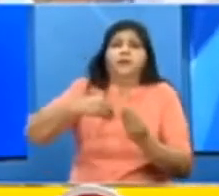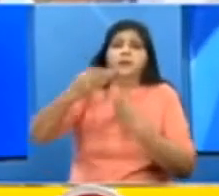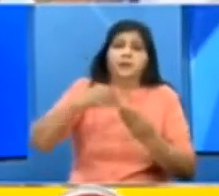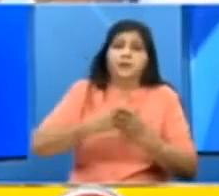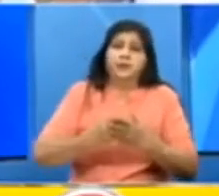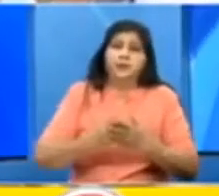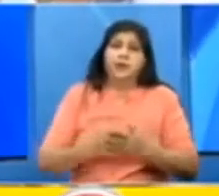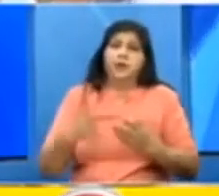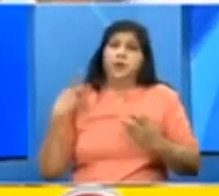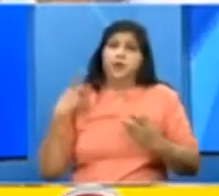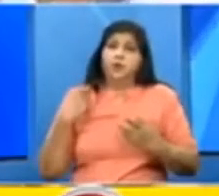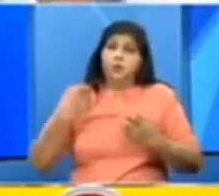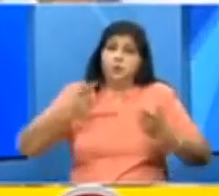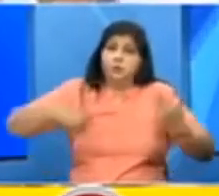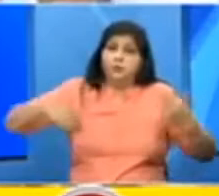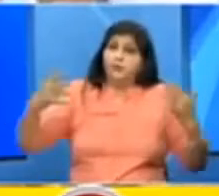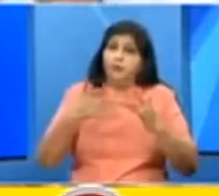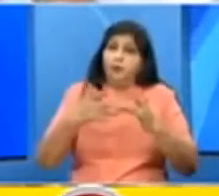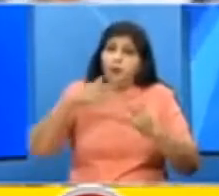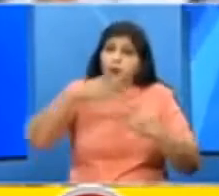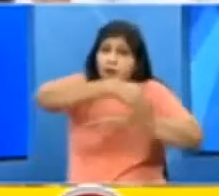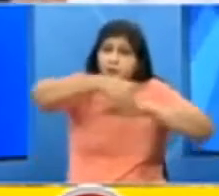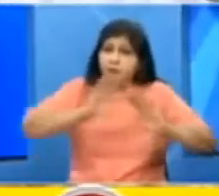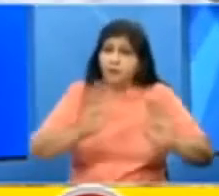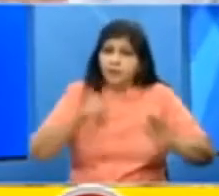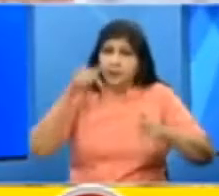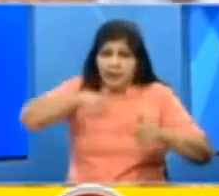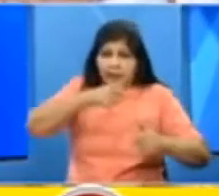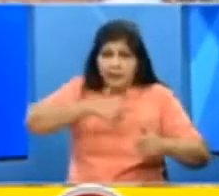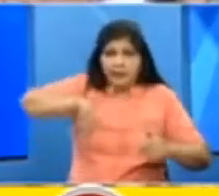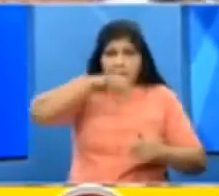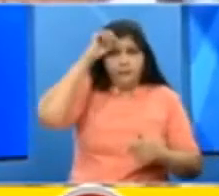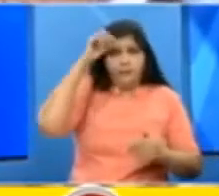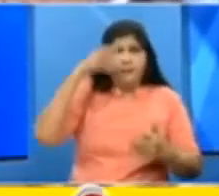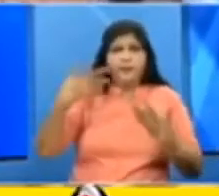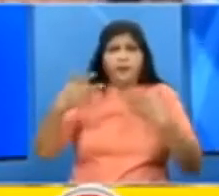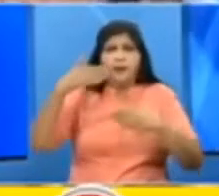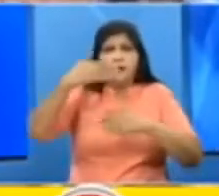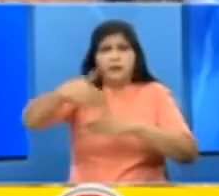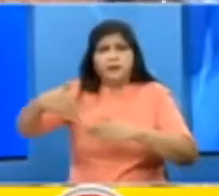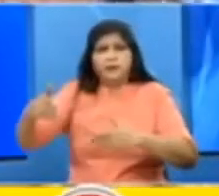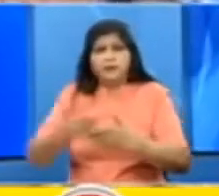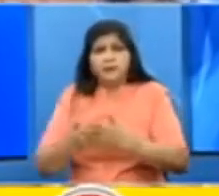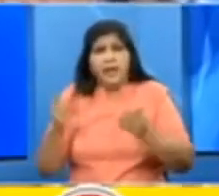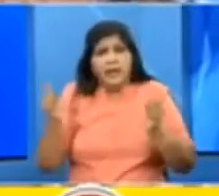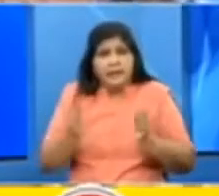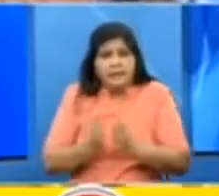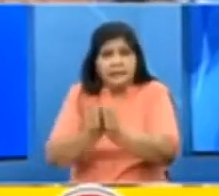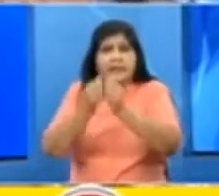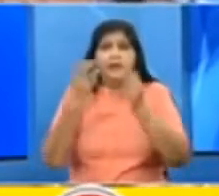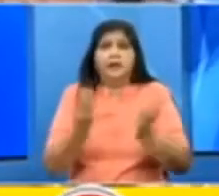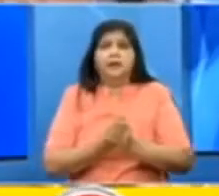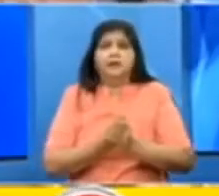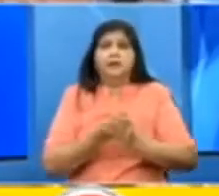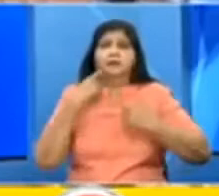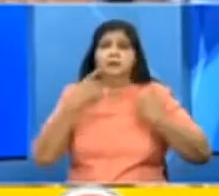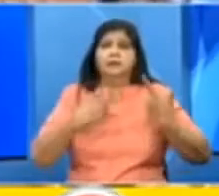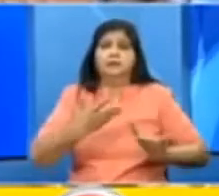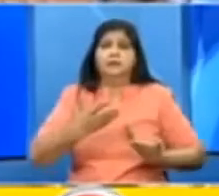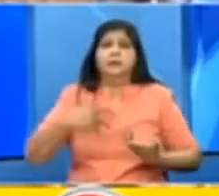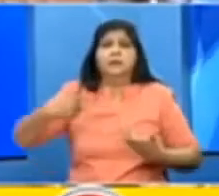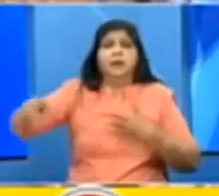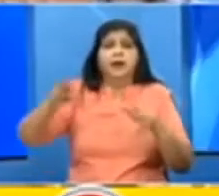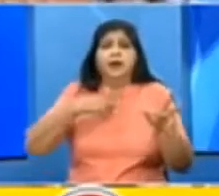सीमाओं पर ही नहीं लड़े जाते हैं, देश में भी कई मोर्चों पर एक साथ लड़ा जाता है और हर